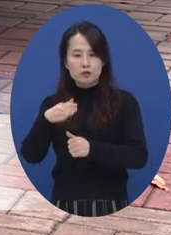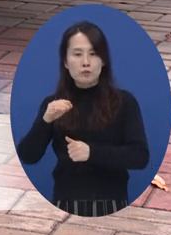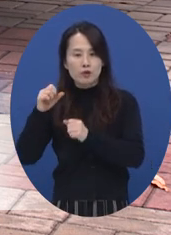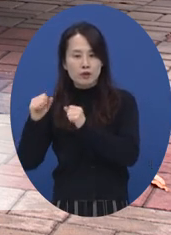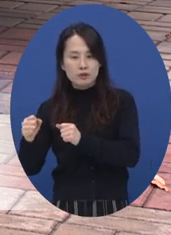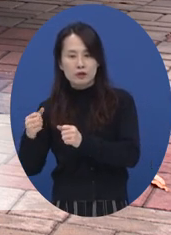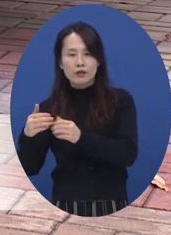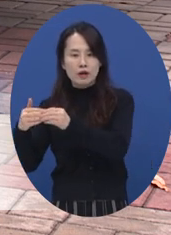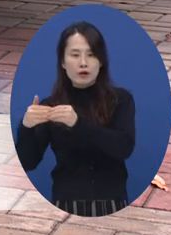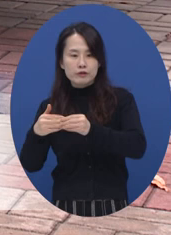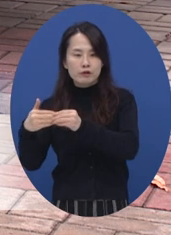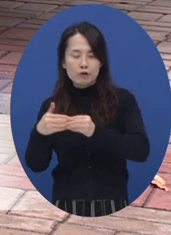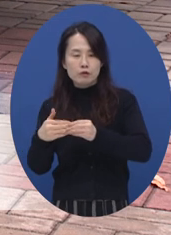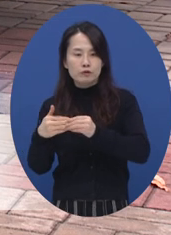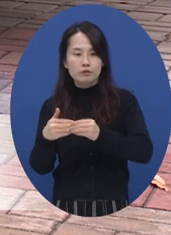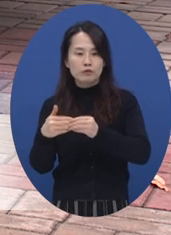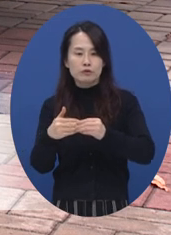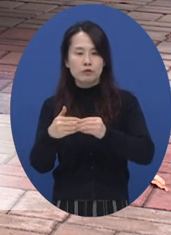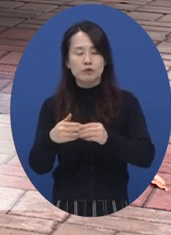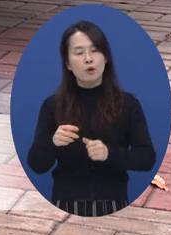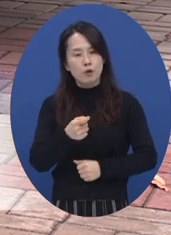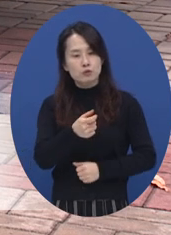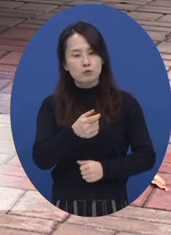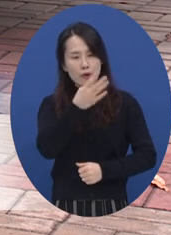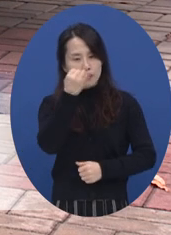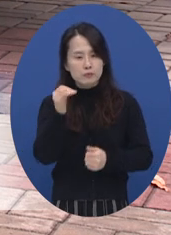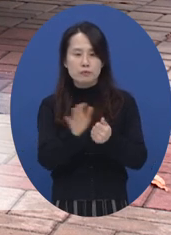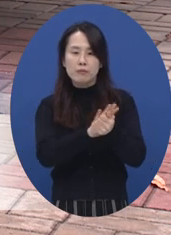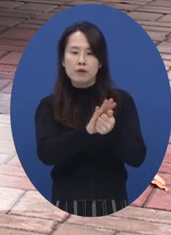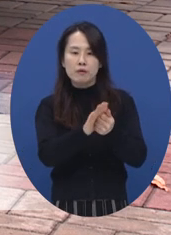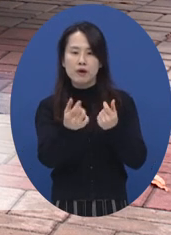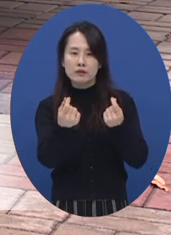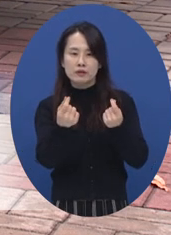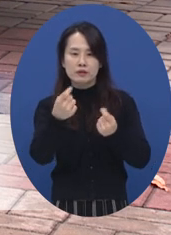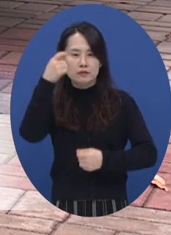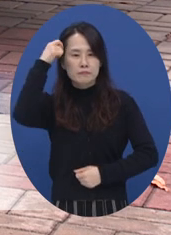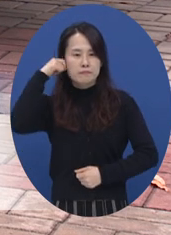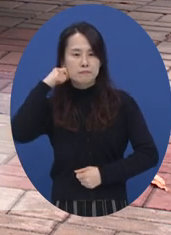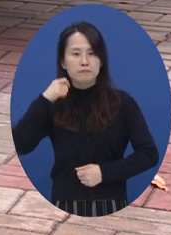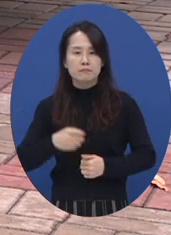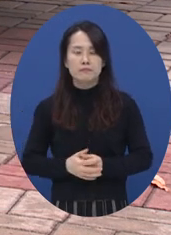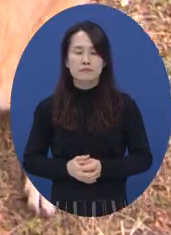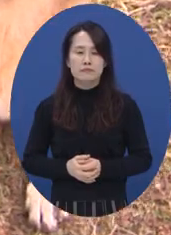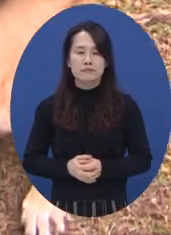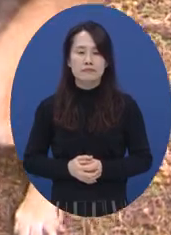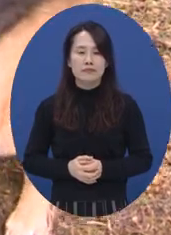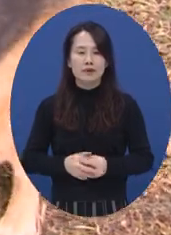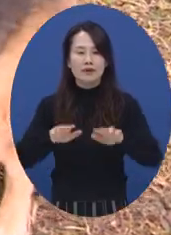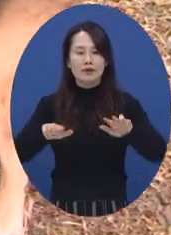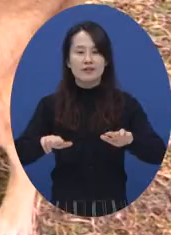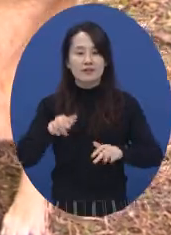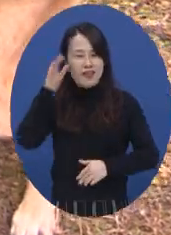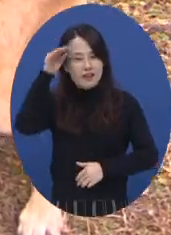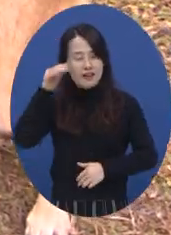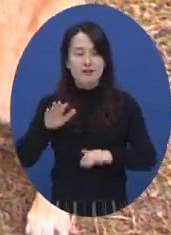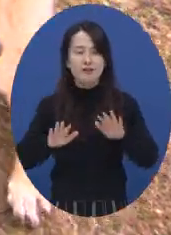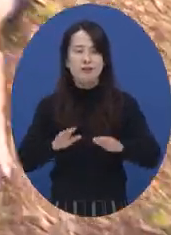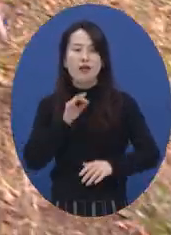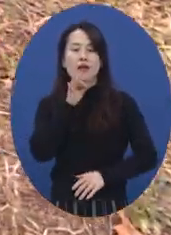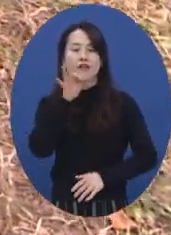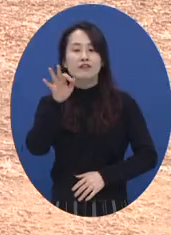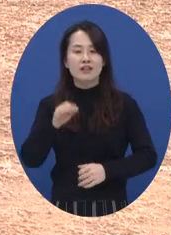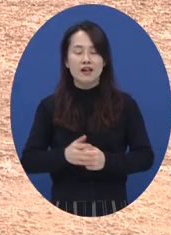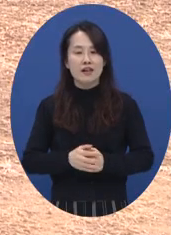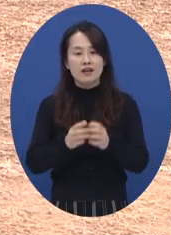근처에 오도록 저한테 신호를 줍니다 좀 배려를 하지 않았나 저는 그렇게 됩니다 이제 대담이 는 올해로